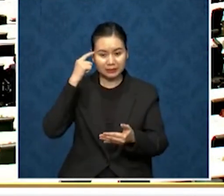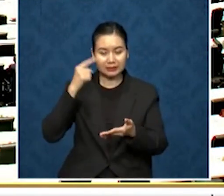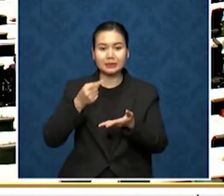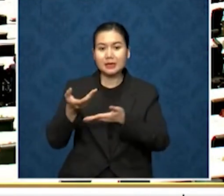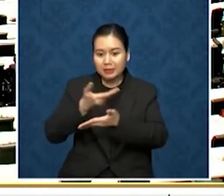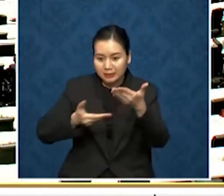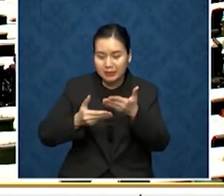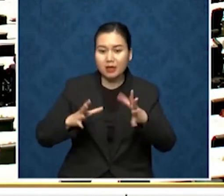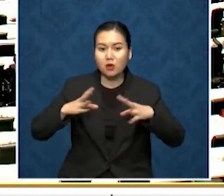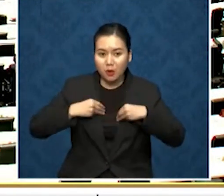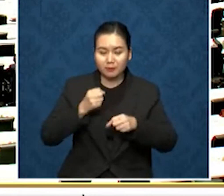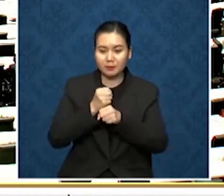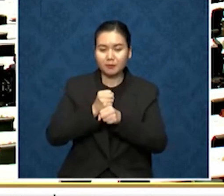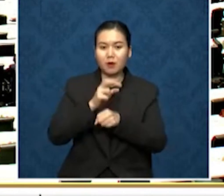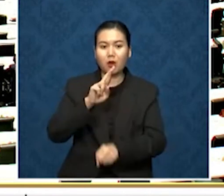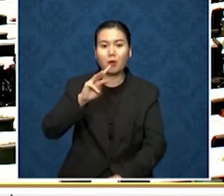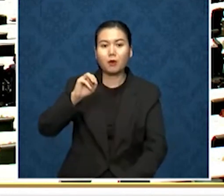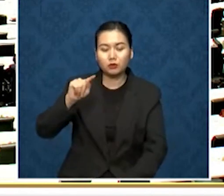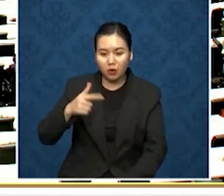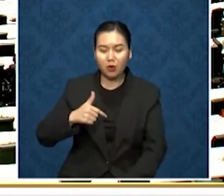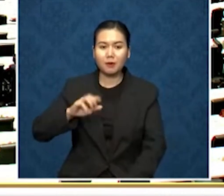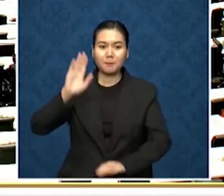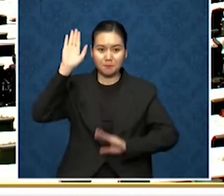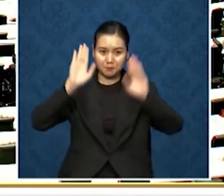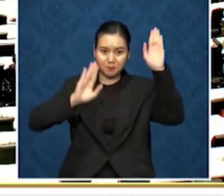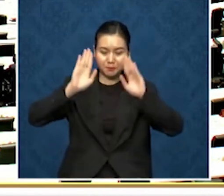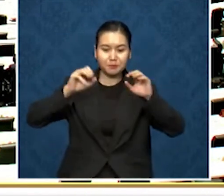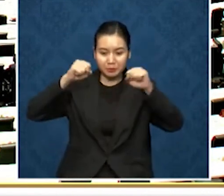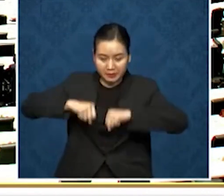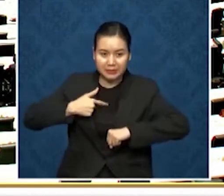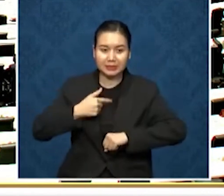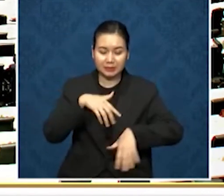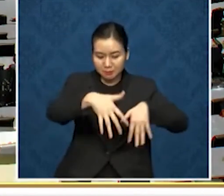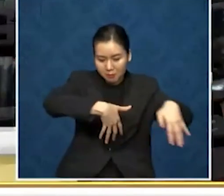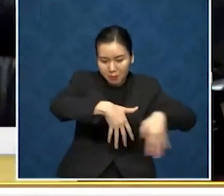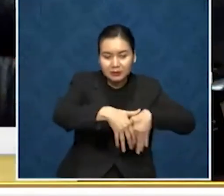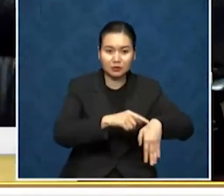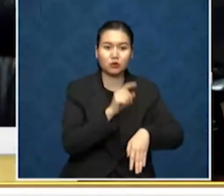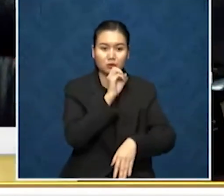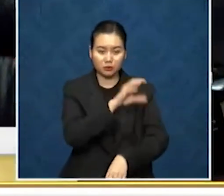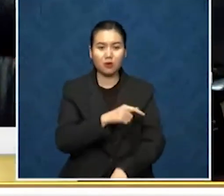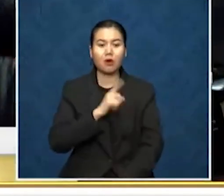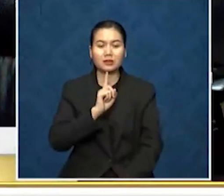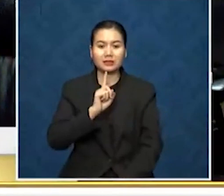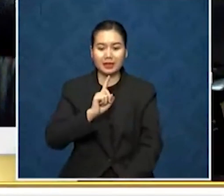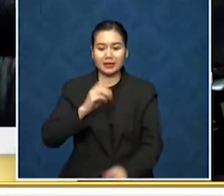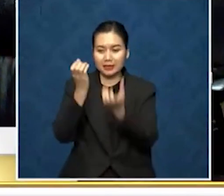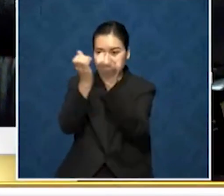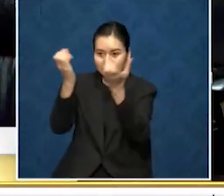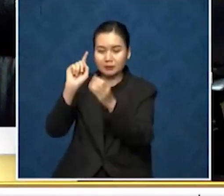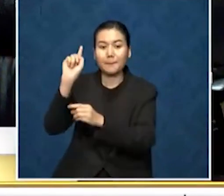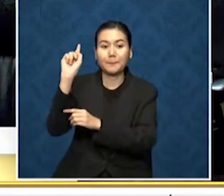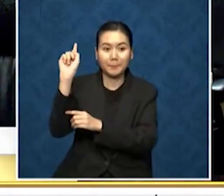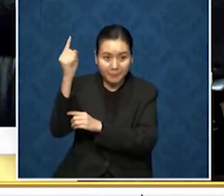คณะรัฐมนตรีดำเนินการให้มีการออกเสียงประชามติเพื่อสอบถามความเห็นของประชาชนต่อการจัดทำรัฐธรรมนูญฉบับใหม่ที่